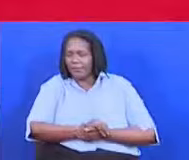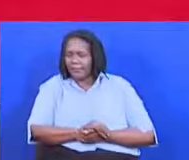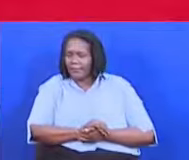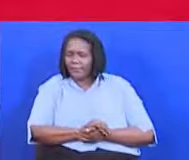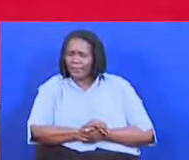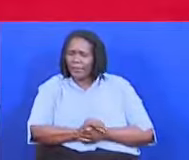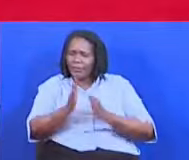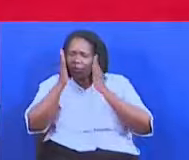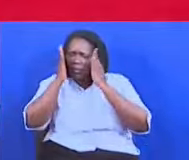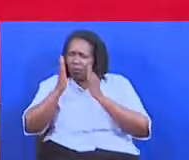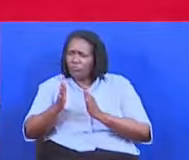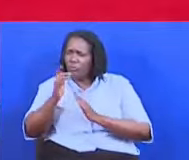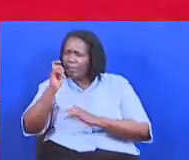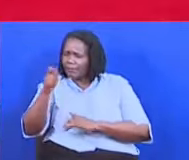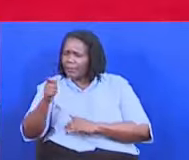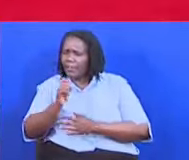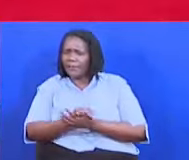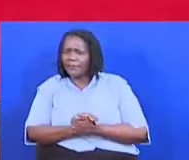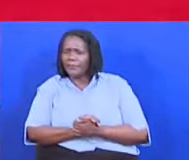Mheshimiwa Spika,